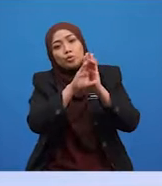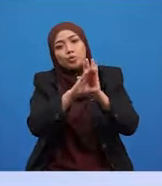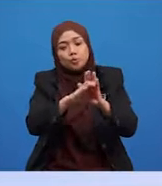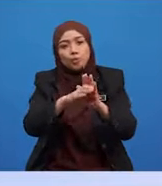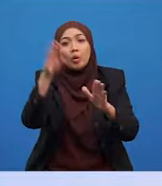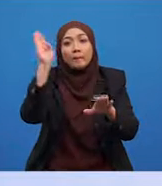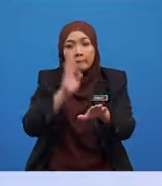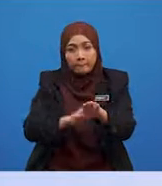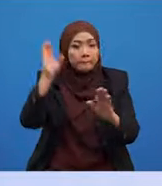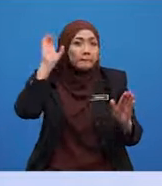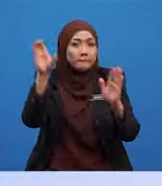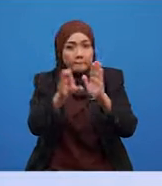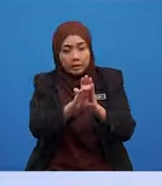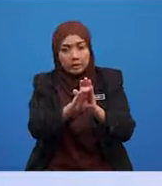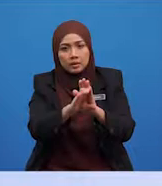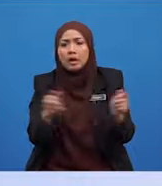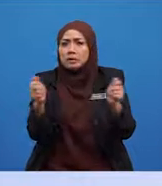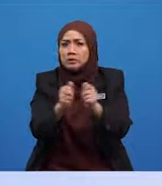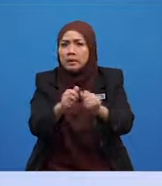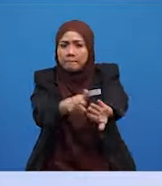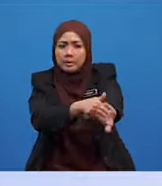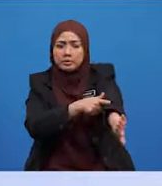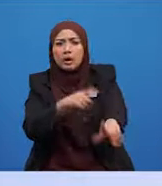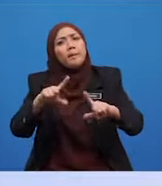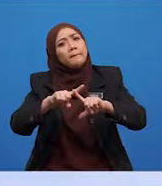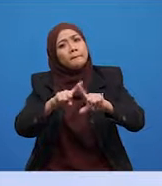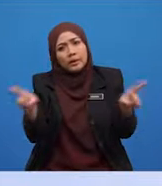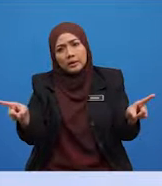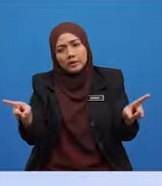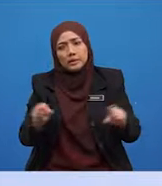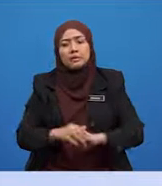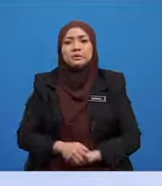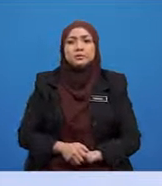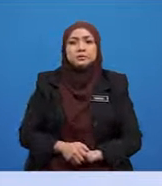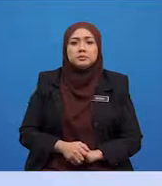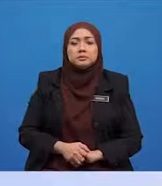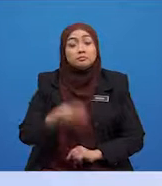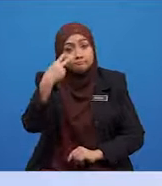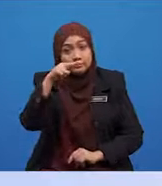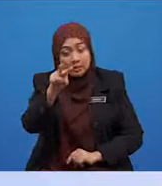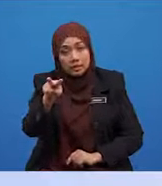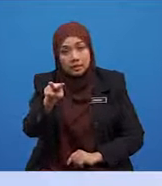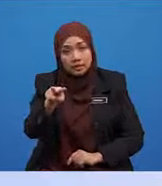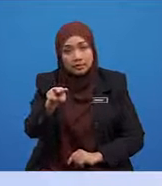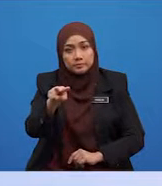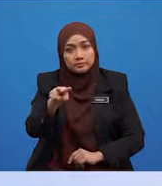perentas dengan panjang yang berbeza. Perhatikan pembahagi dua